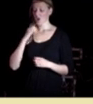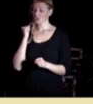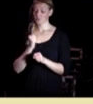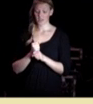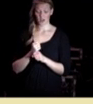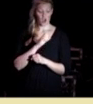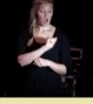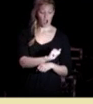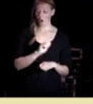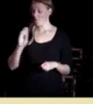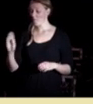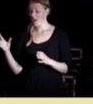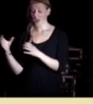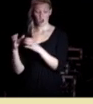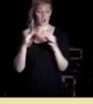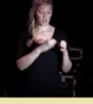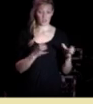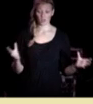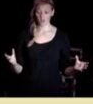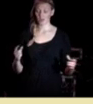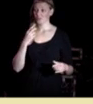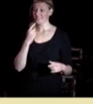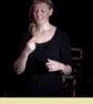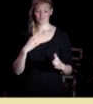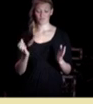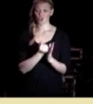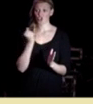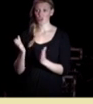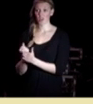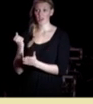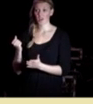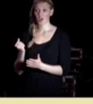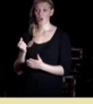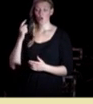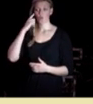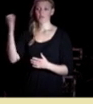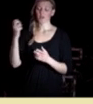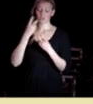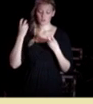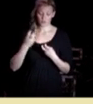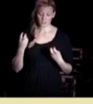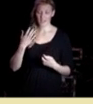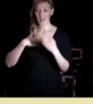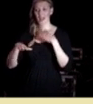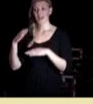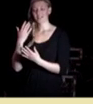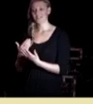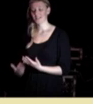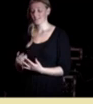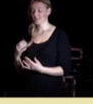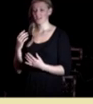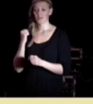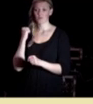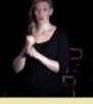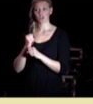et sånt A-B-lag i forhold til å kunne nyttiggjøre seg kompetanse, forskning, helsetjenester som faktisk finnes der